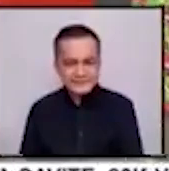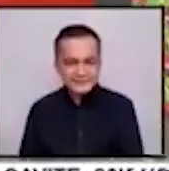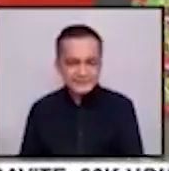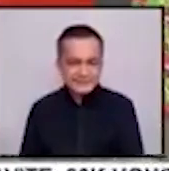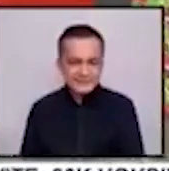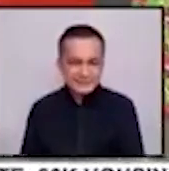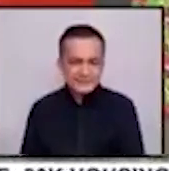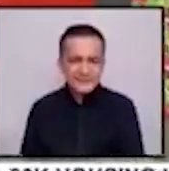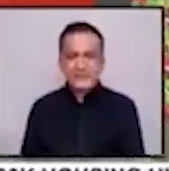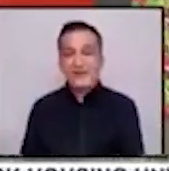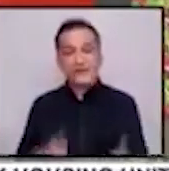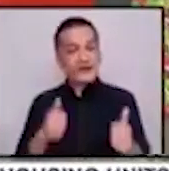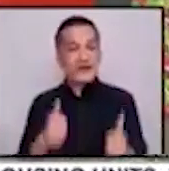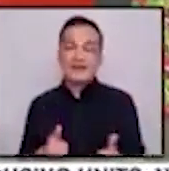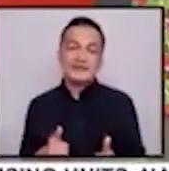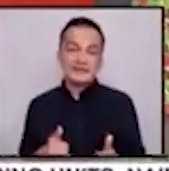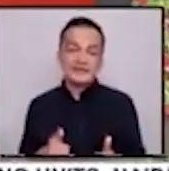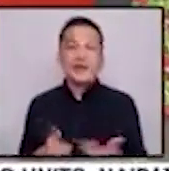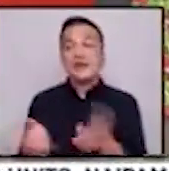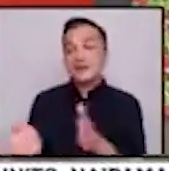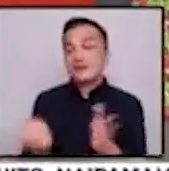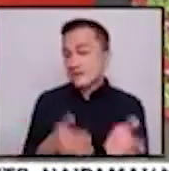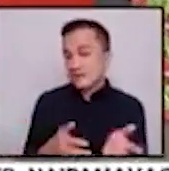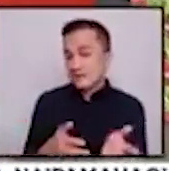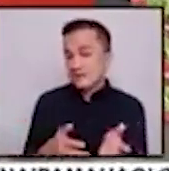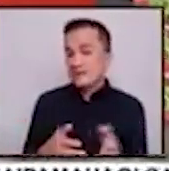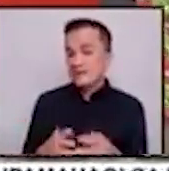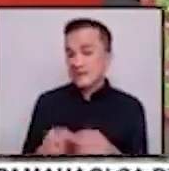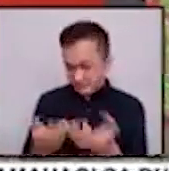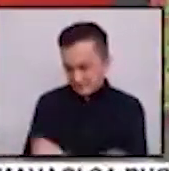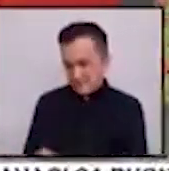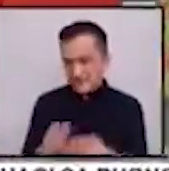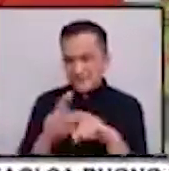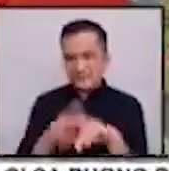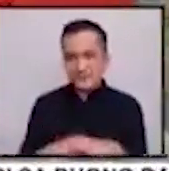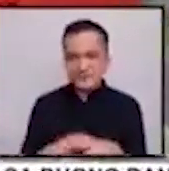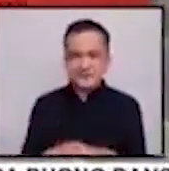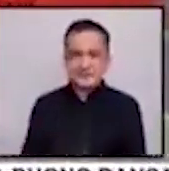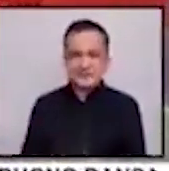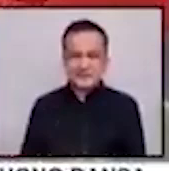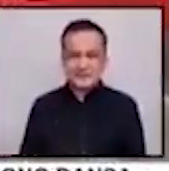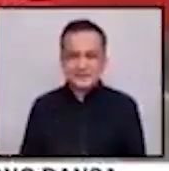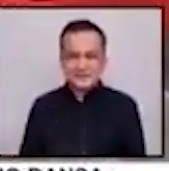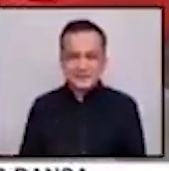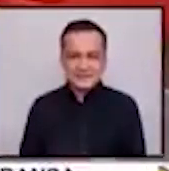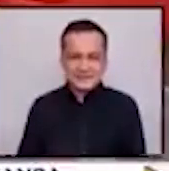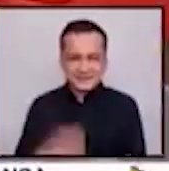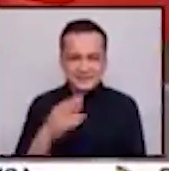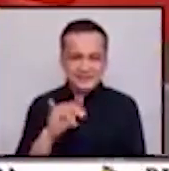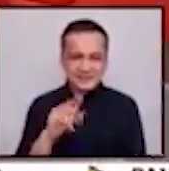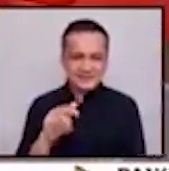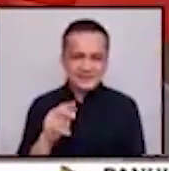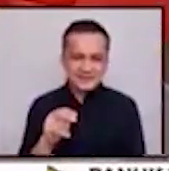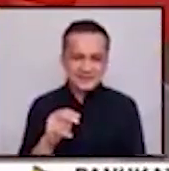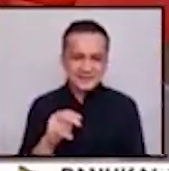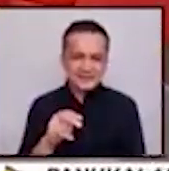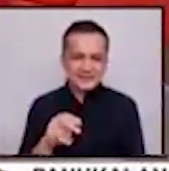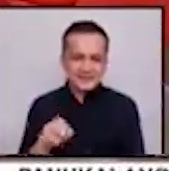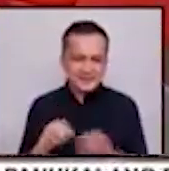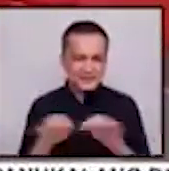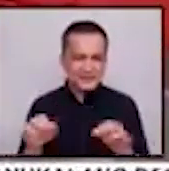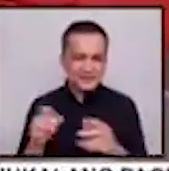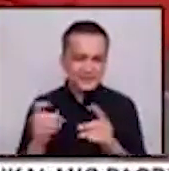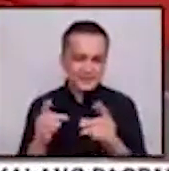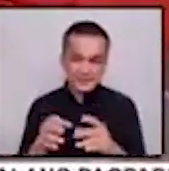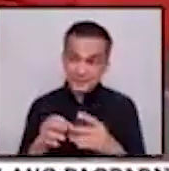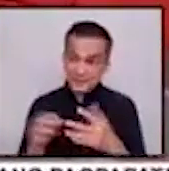Alright. Ito. Gusto, sige, pwede ka na ba po? Thank you so much. Kristzan. Eh, kasi yung director natin, eksena rito eh. Pero, we want